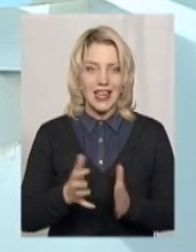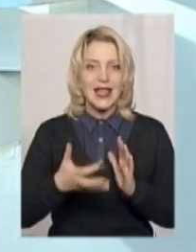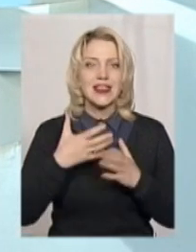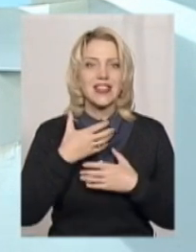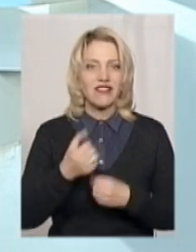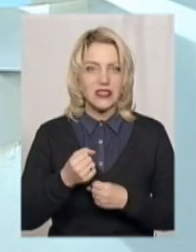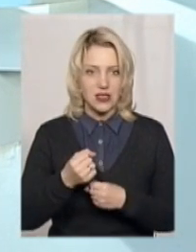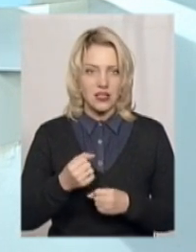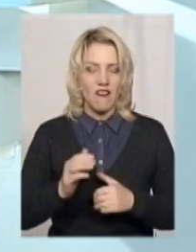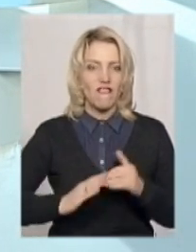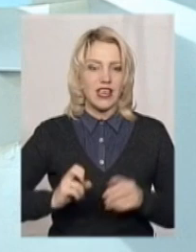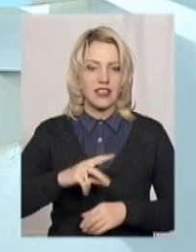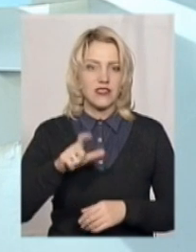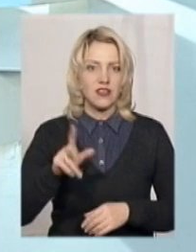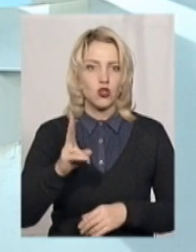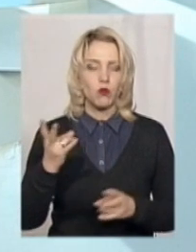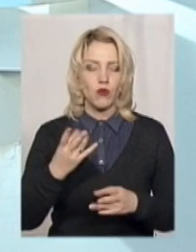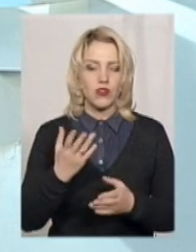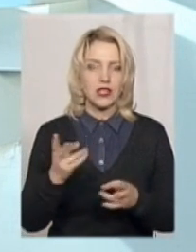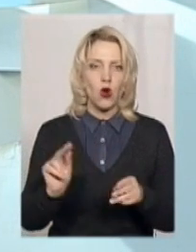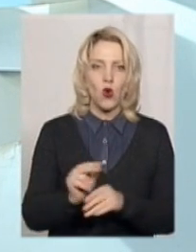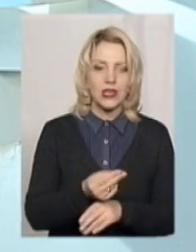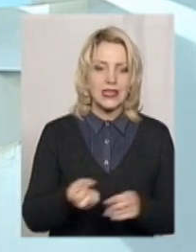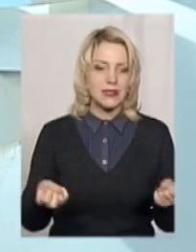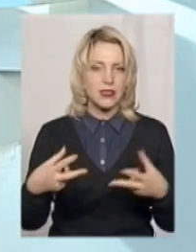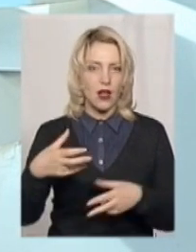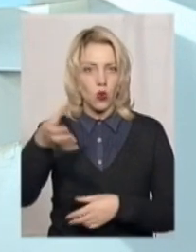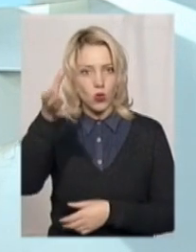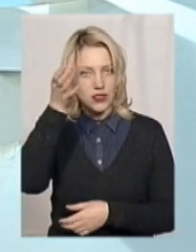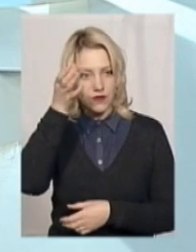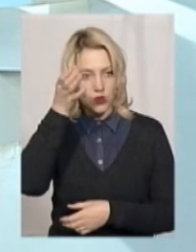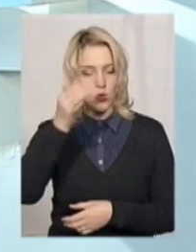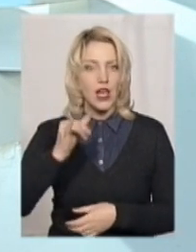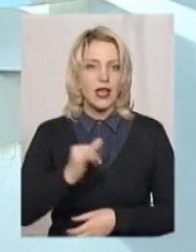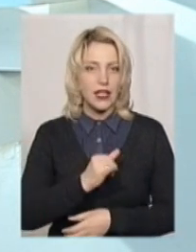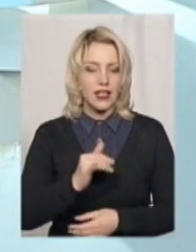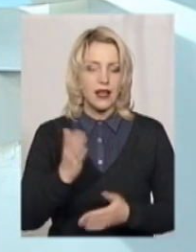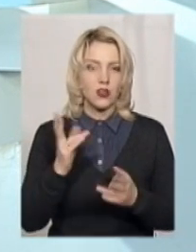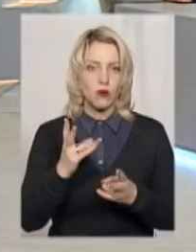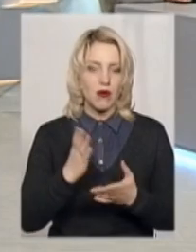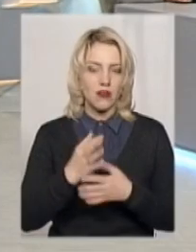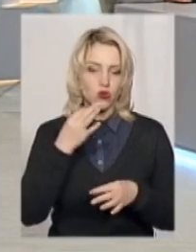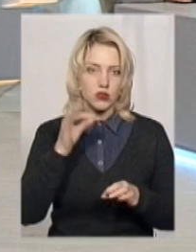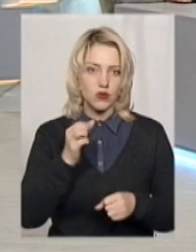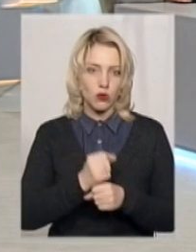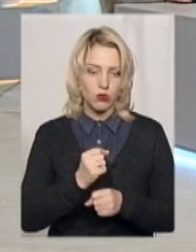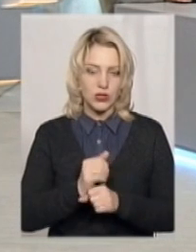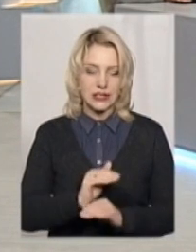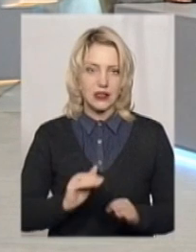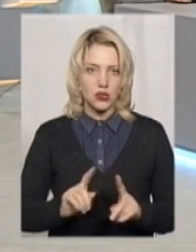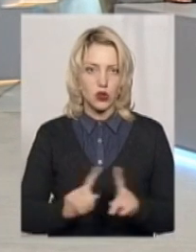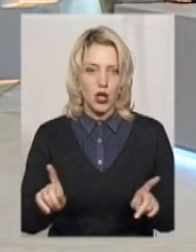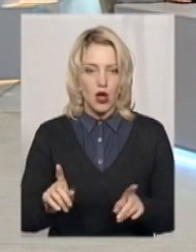дефіцит фахівців, які мають корекційну спеціальну освіту і які мають досвід роботи з дітьми з